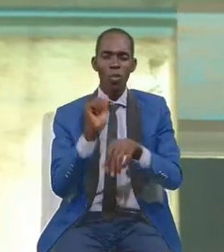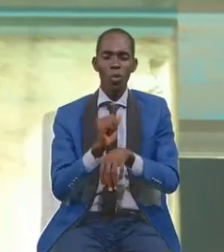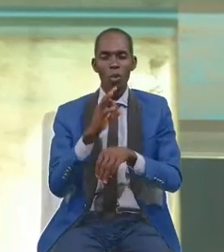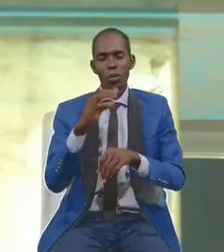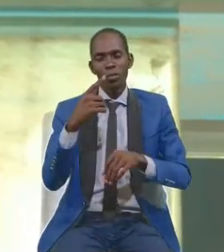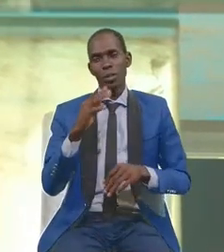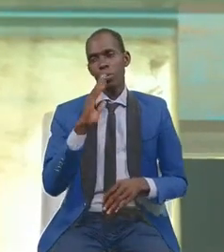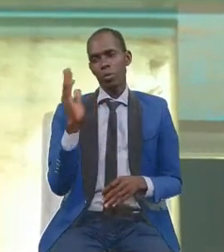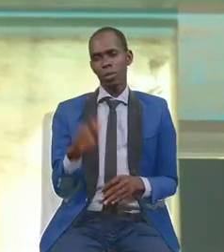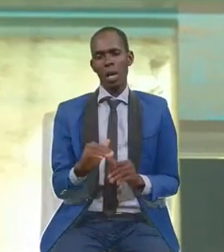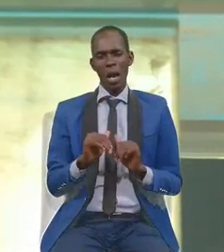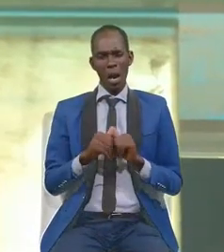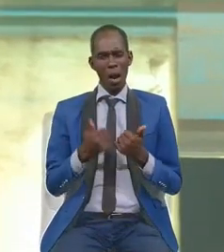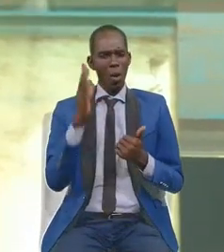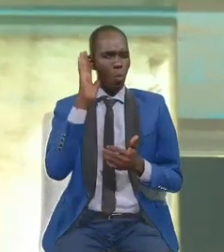produire? 1er